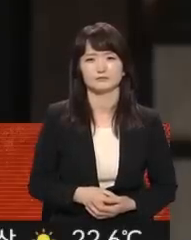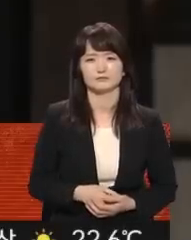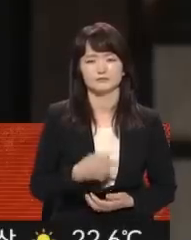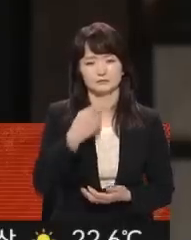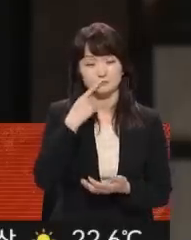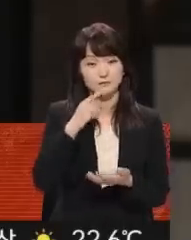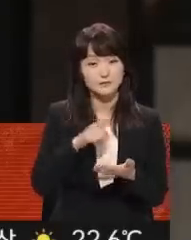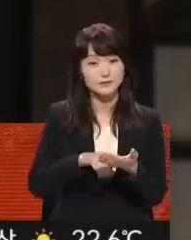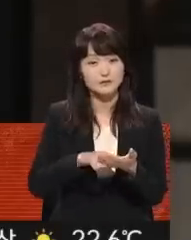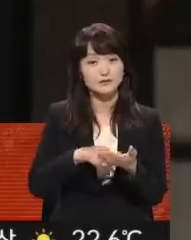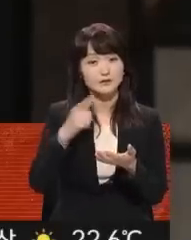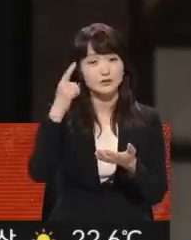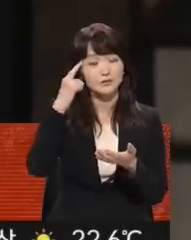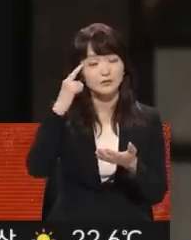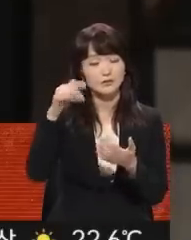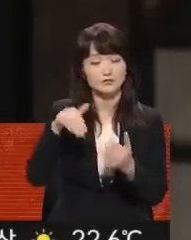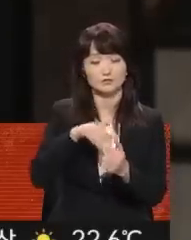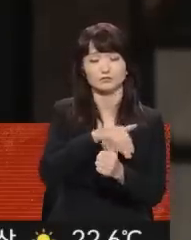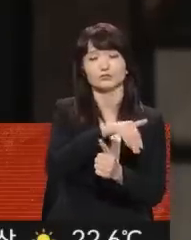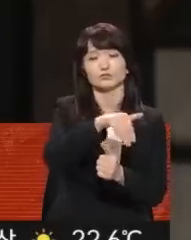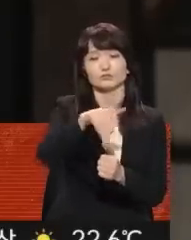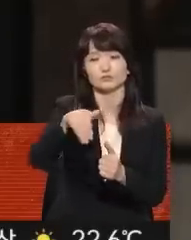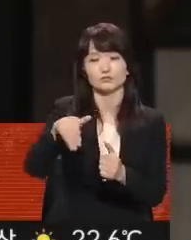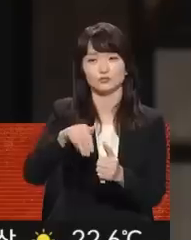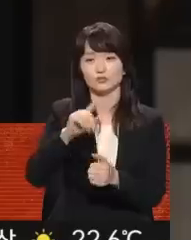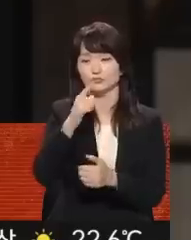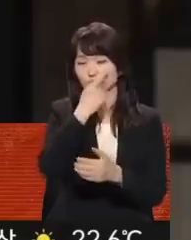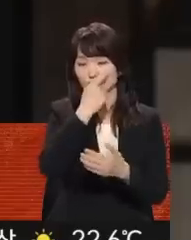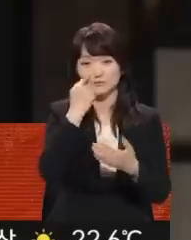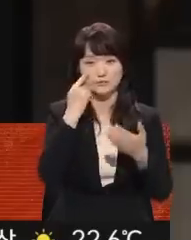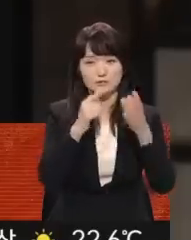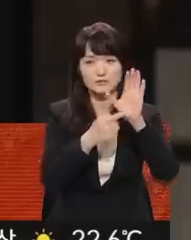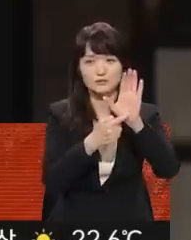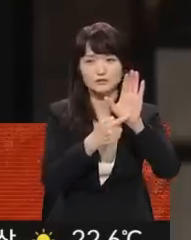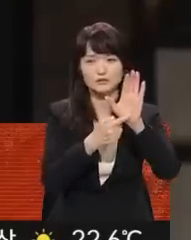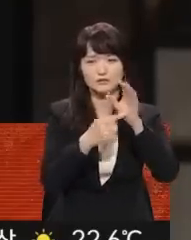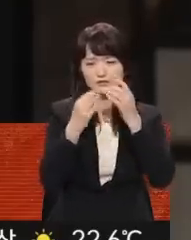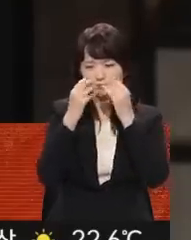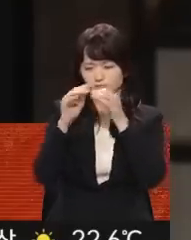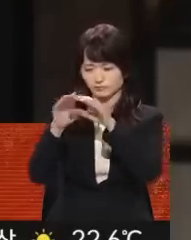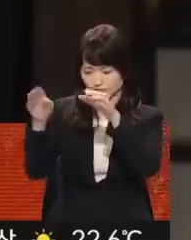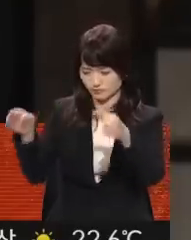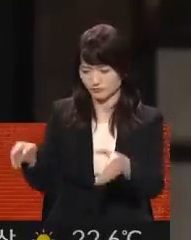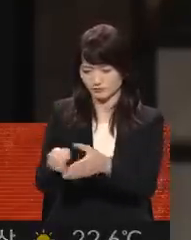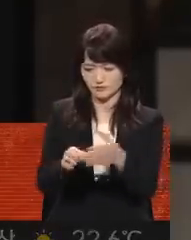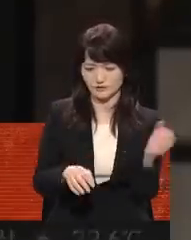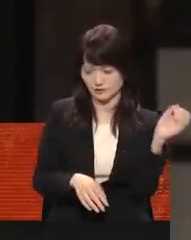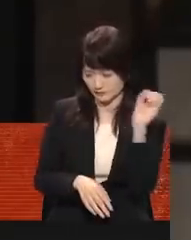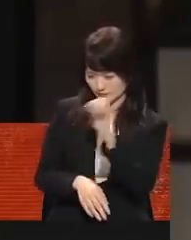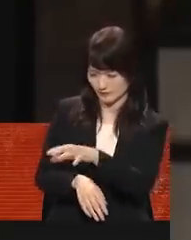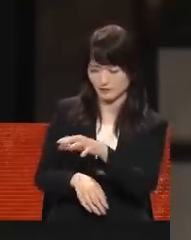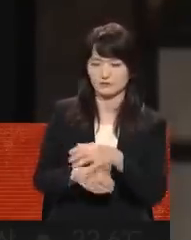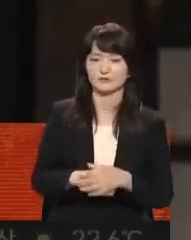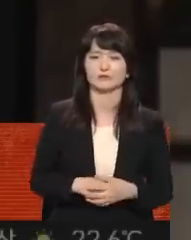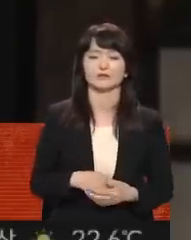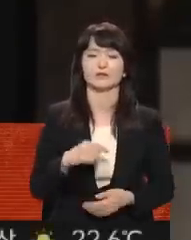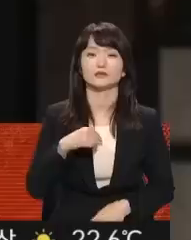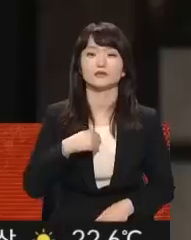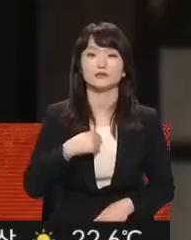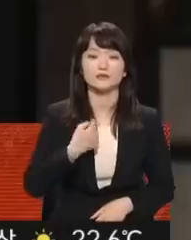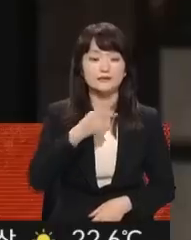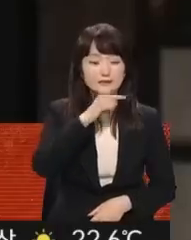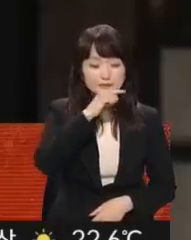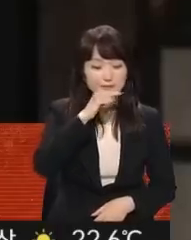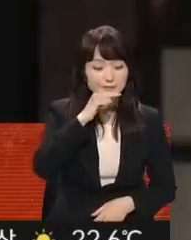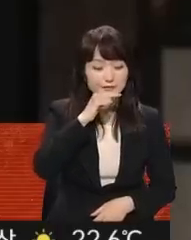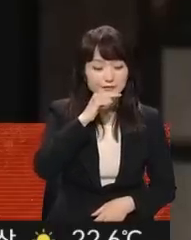왜 그러면 그 주위에 뭐 어떤 증거들을 갖다가 쓰레기통에 다 버려놓고 또 그리고 이제 자기 그 피가